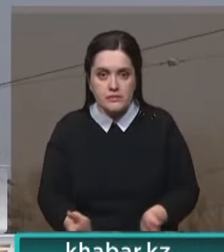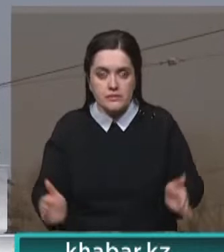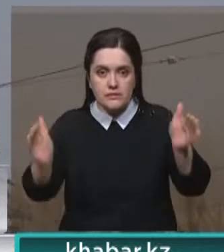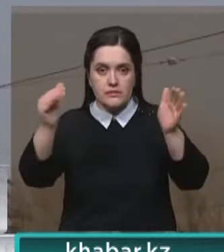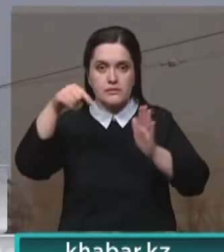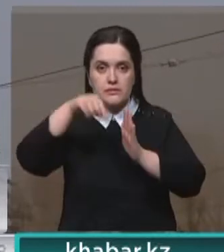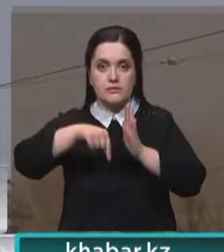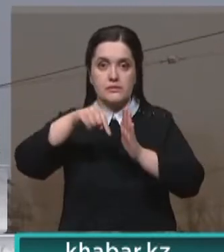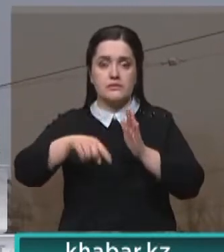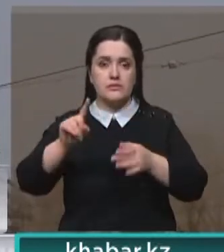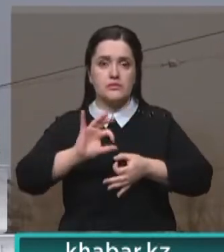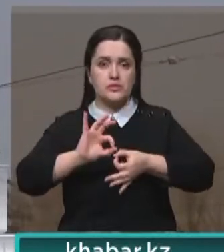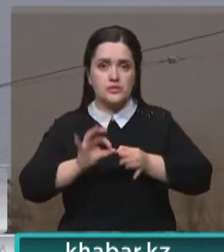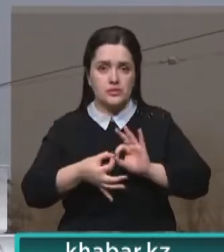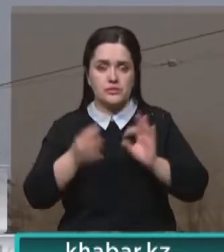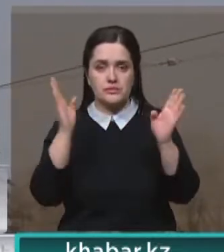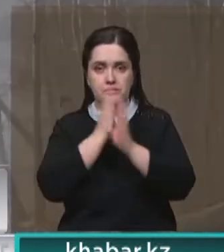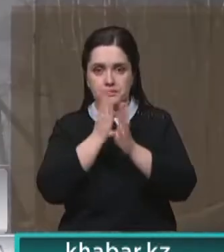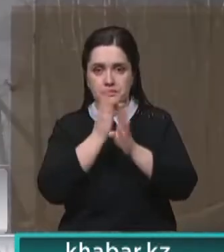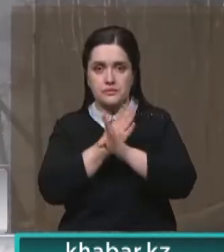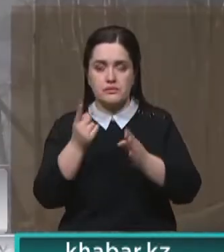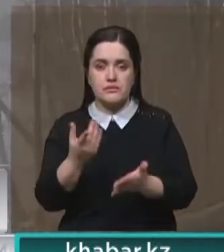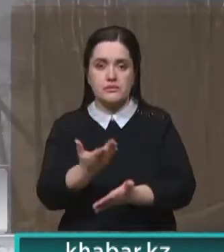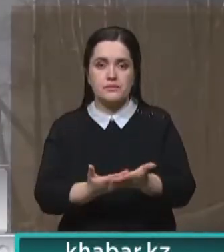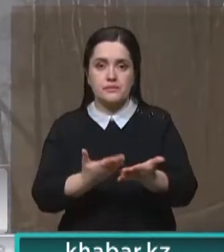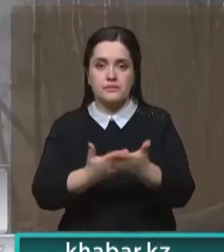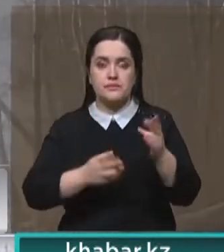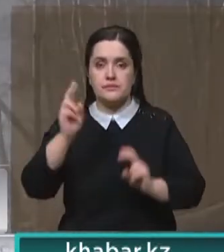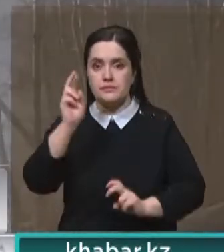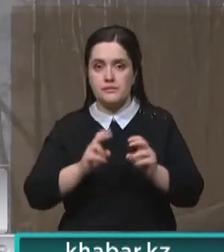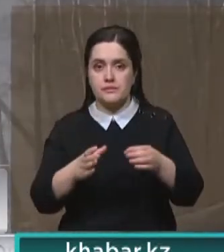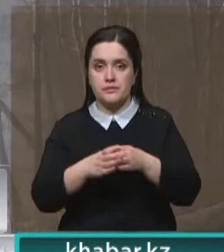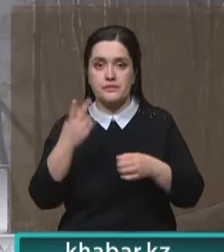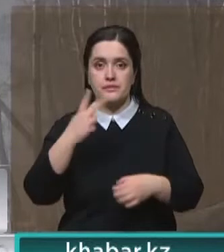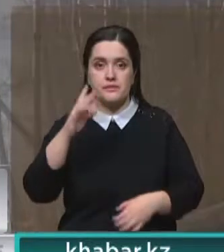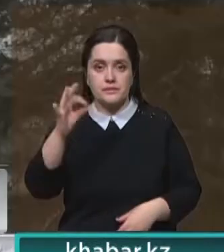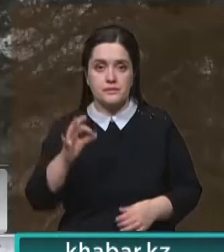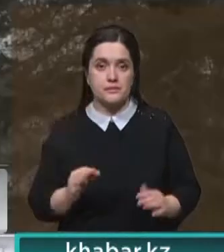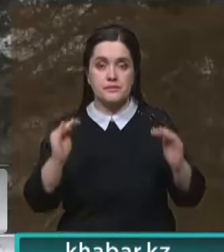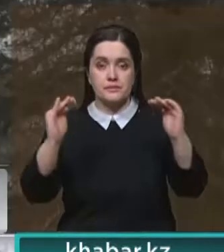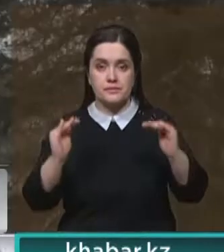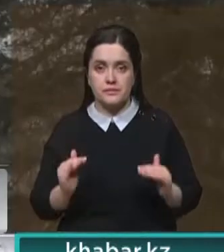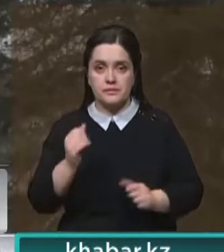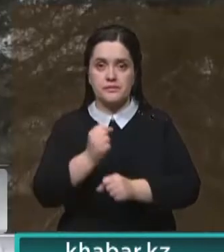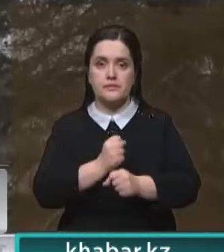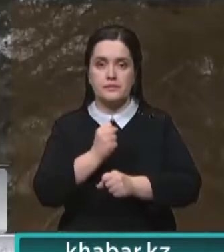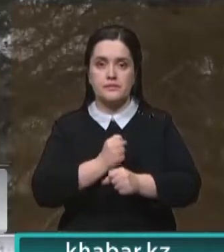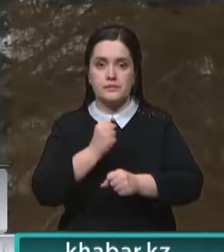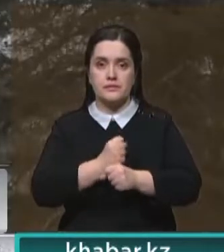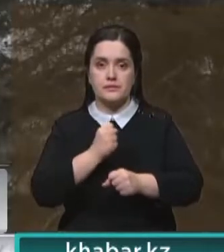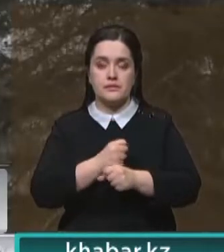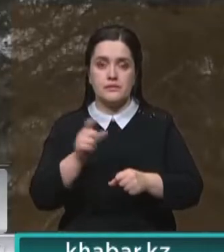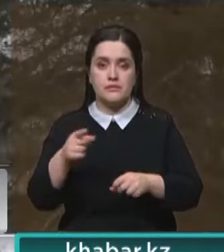учетом сложной метеорологической обстановки экологи рекомендовали промышленным предприятиям на 20 процентов снизить производительность